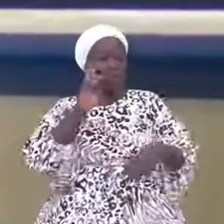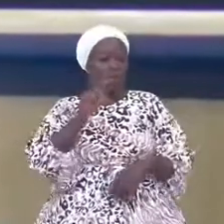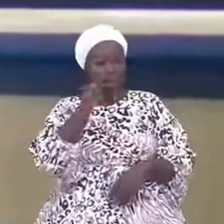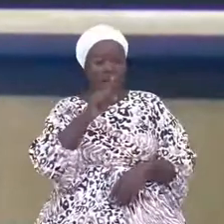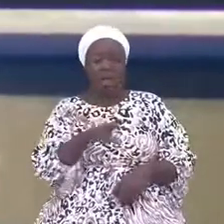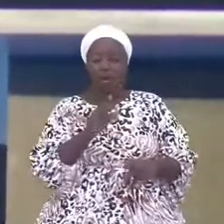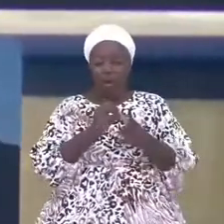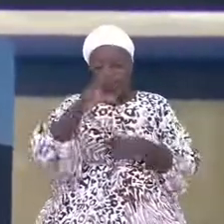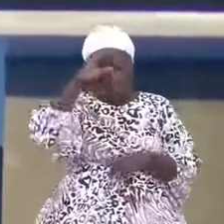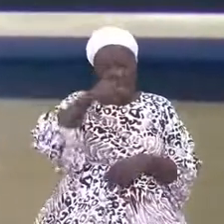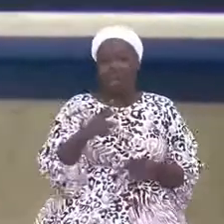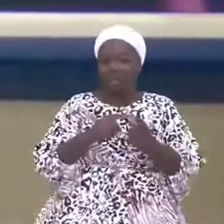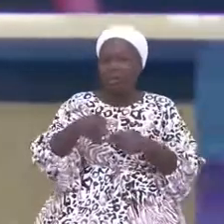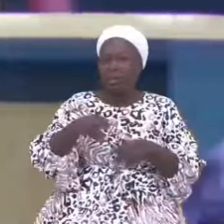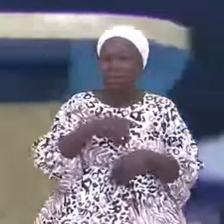monsieur honorable,